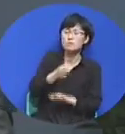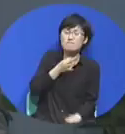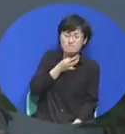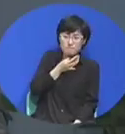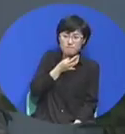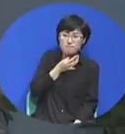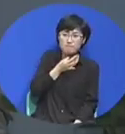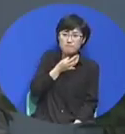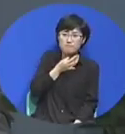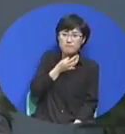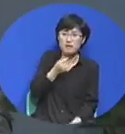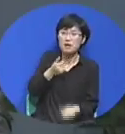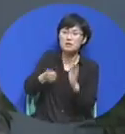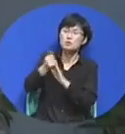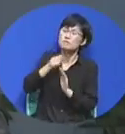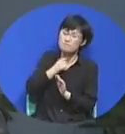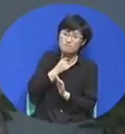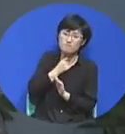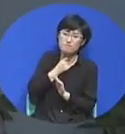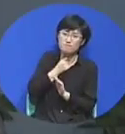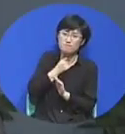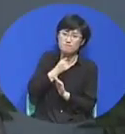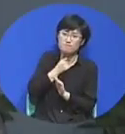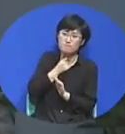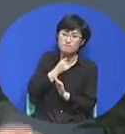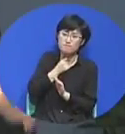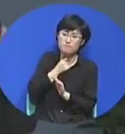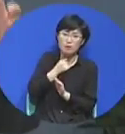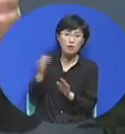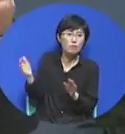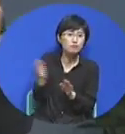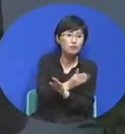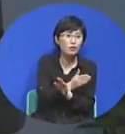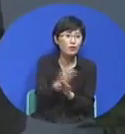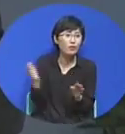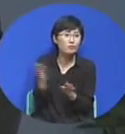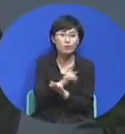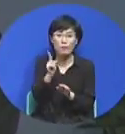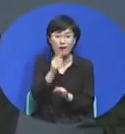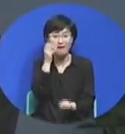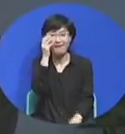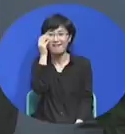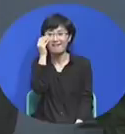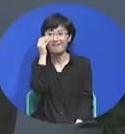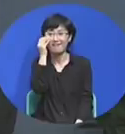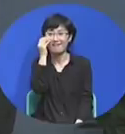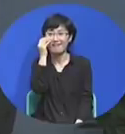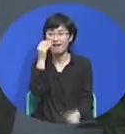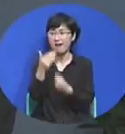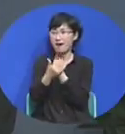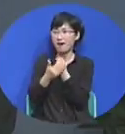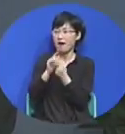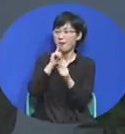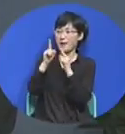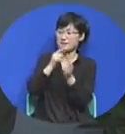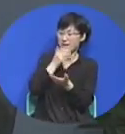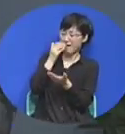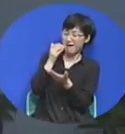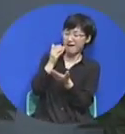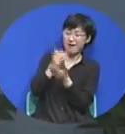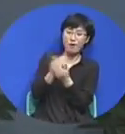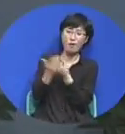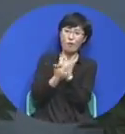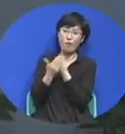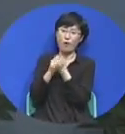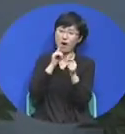me to succeed in my worship. 그때부터 이상한 일이 벌어. 하나님 내게 막 말씀을 쏟아붓기 시작했어. But from that moment on, something strange began to happen. God began to pour